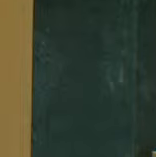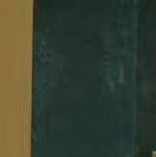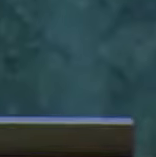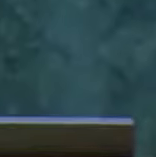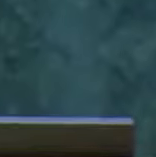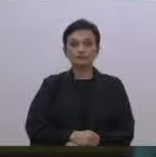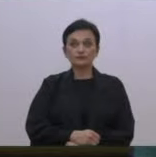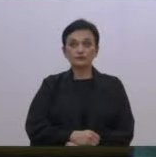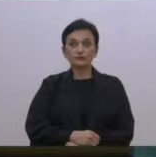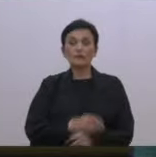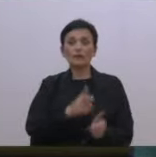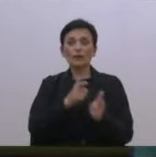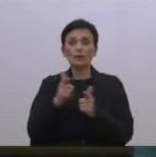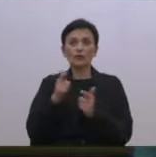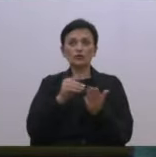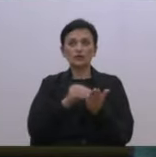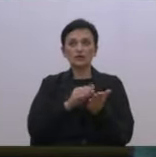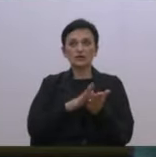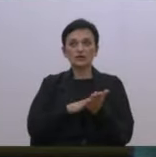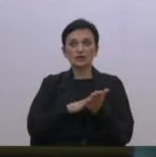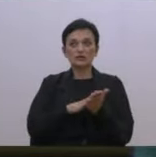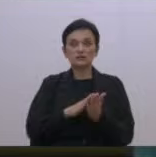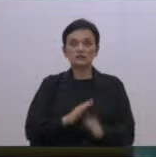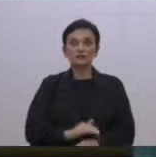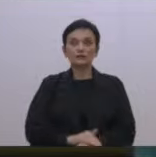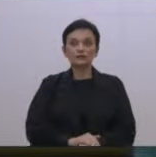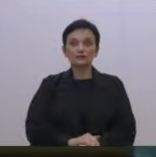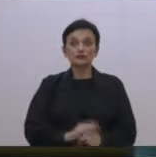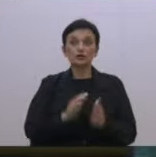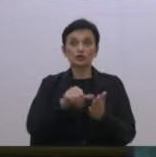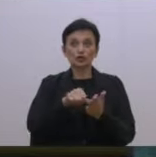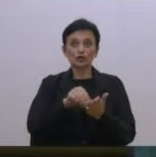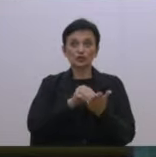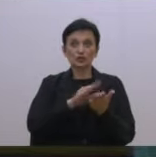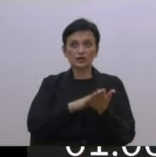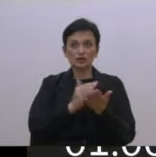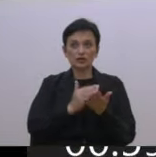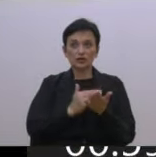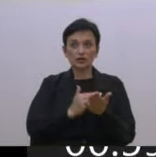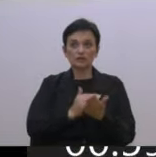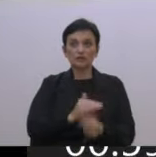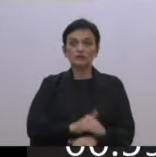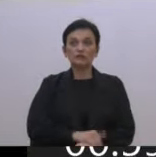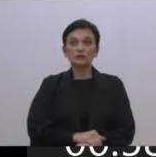Вот моем заду с регистрацией ствис. Вот чарту от регистрации с режиме.